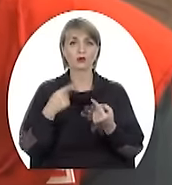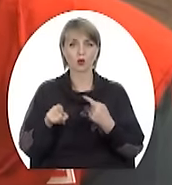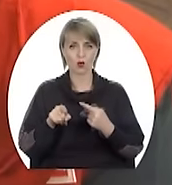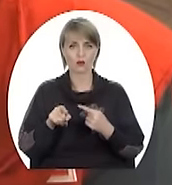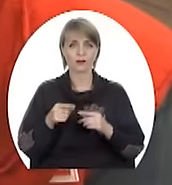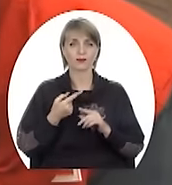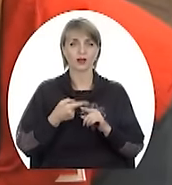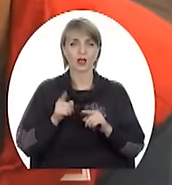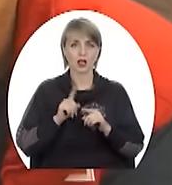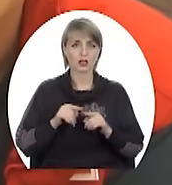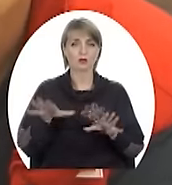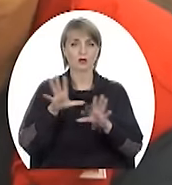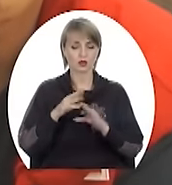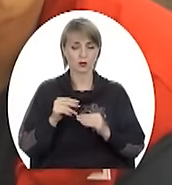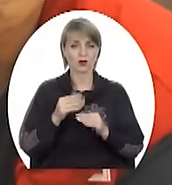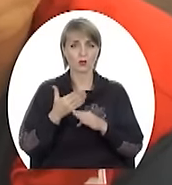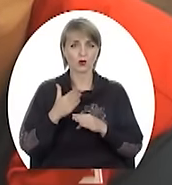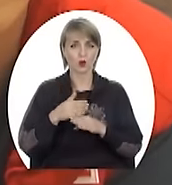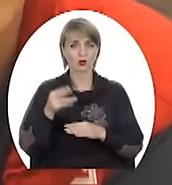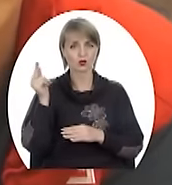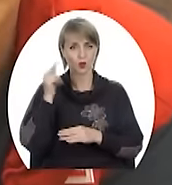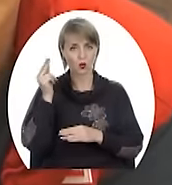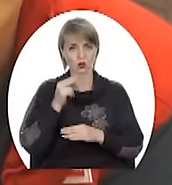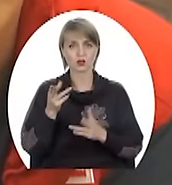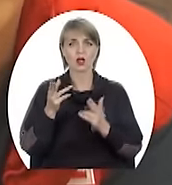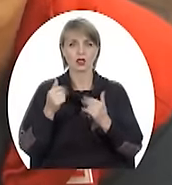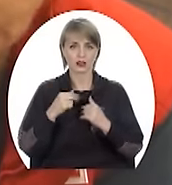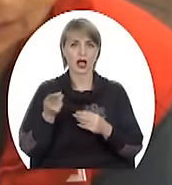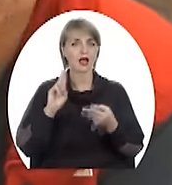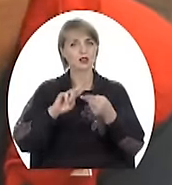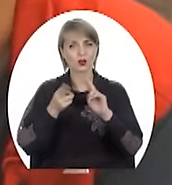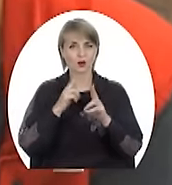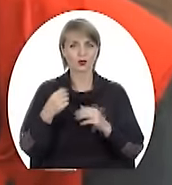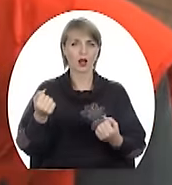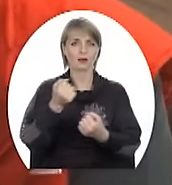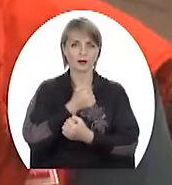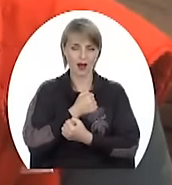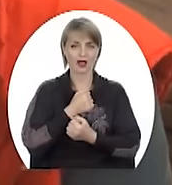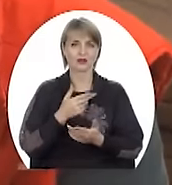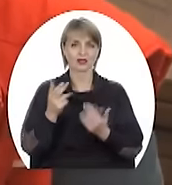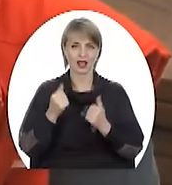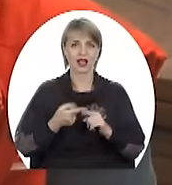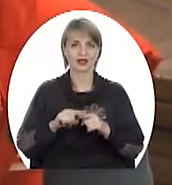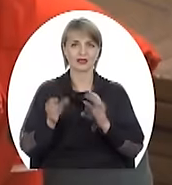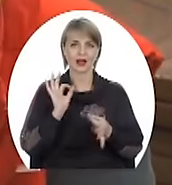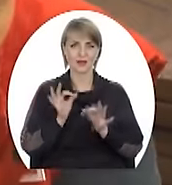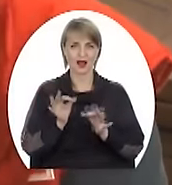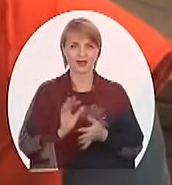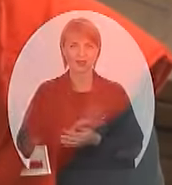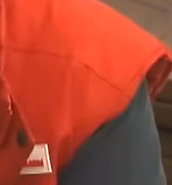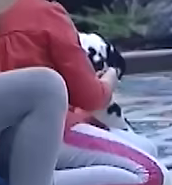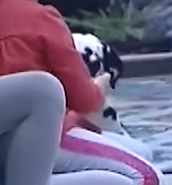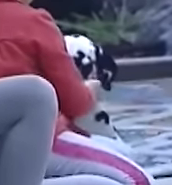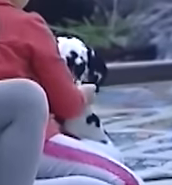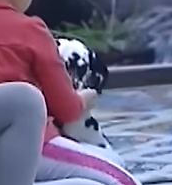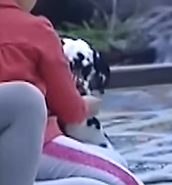по-другому. Поэтому вот этому они всему потихонечку учатся, да, и девочки мои, да, они их там целуют, обнимают, то есть это